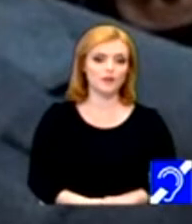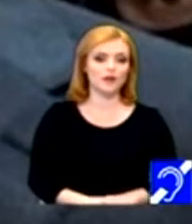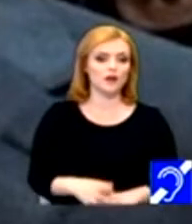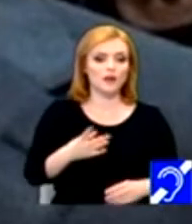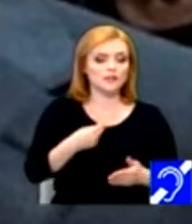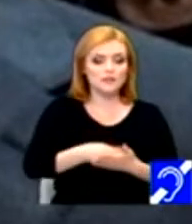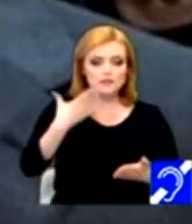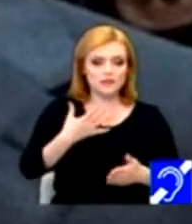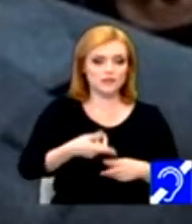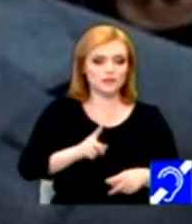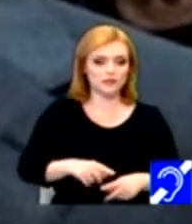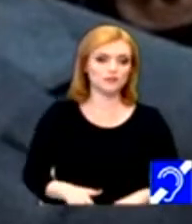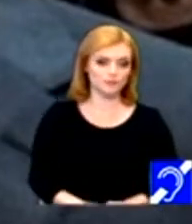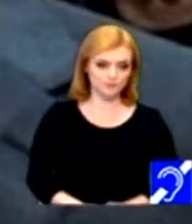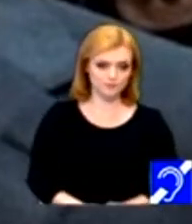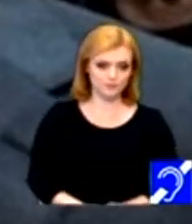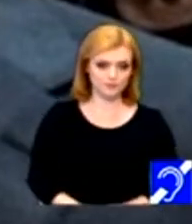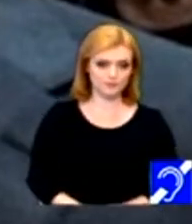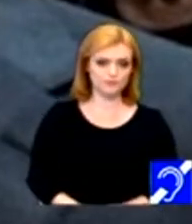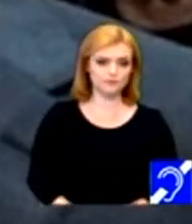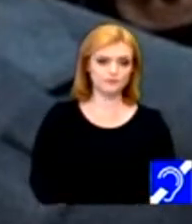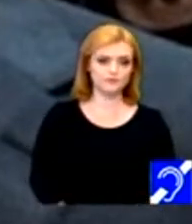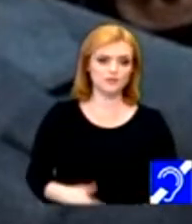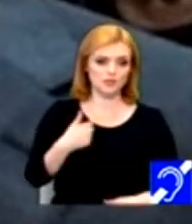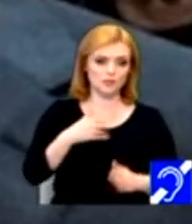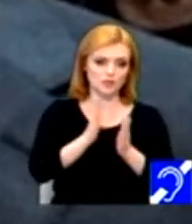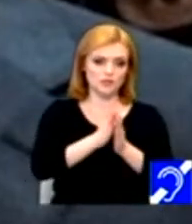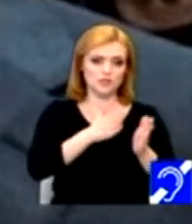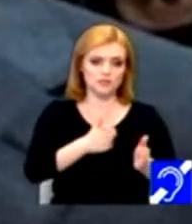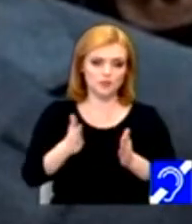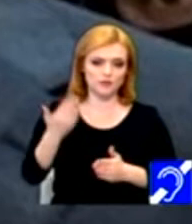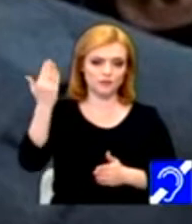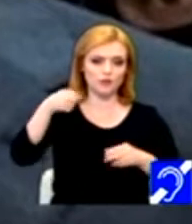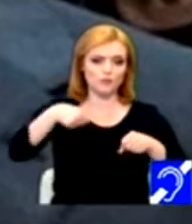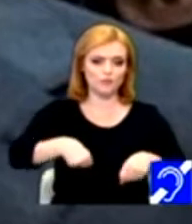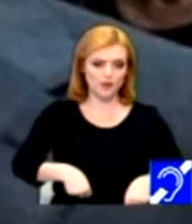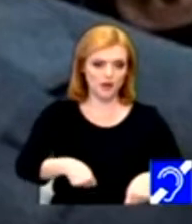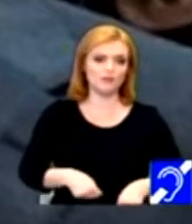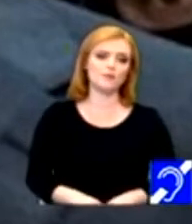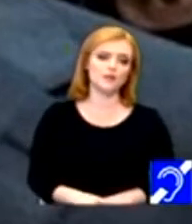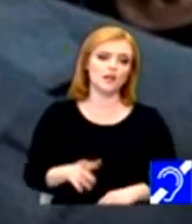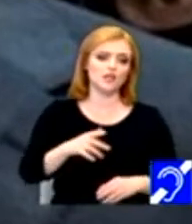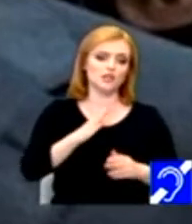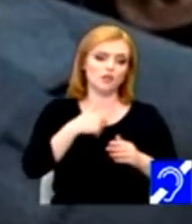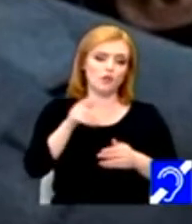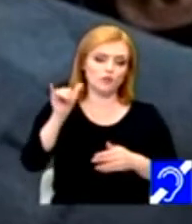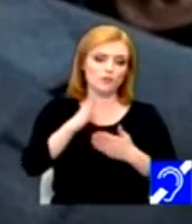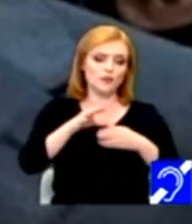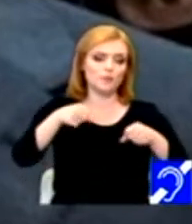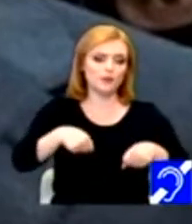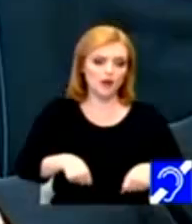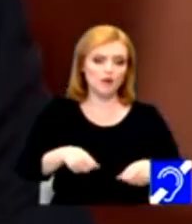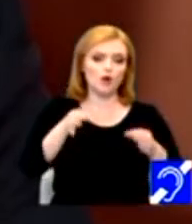politician sau a unui partid politic. Dânsul a cerut dintotdeauna să îi se respecte dreptul la un proces echitabil, inclusiv dreptul la o